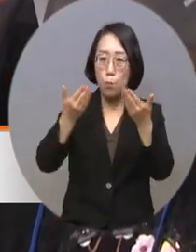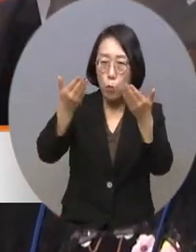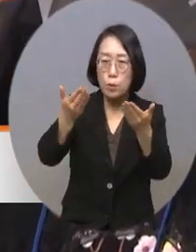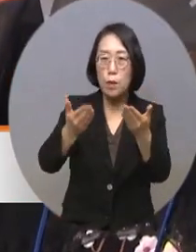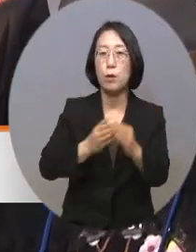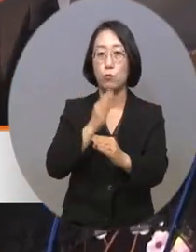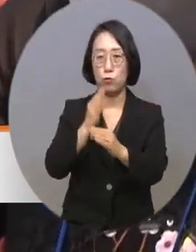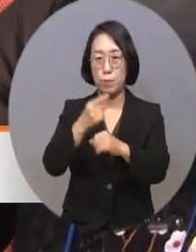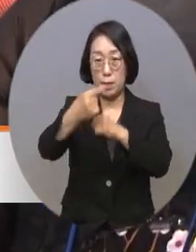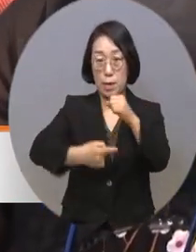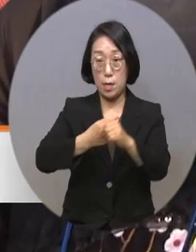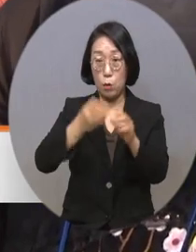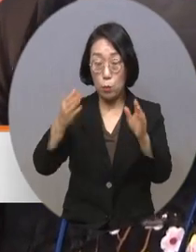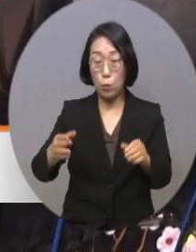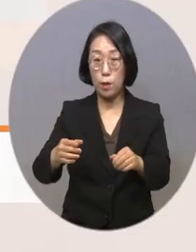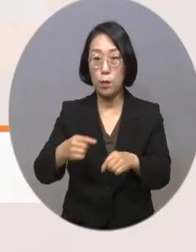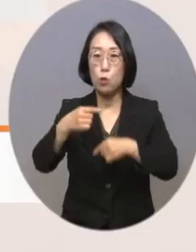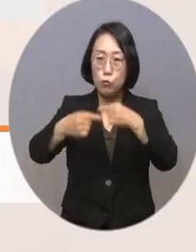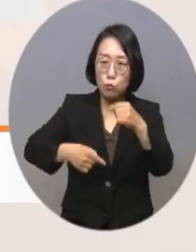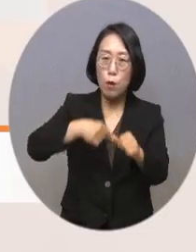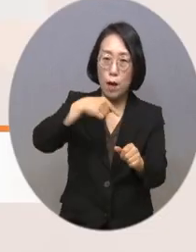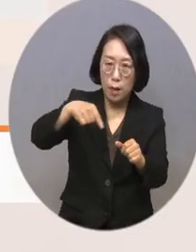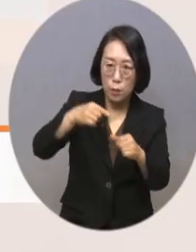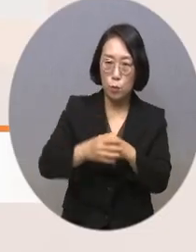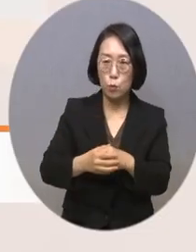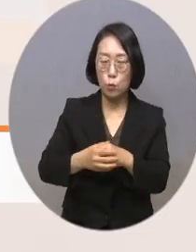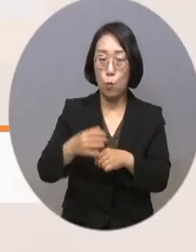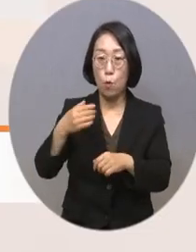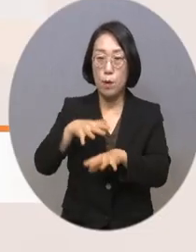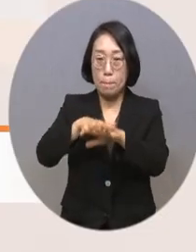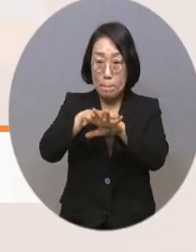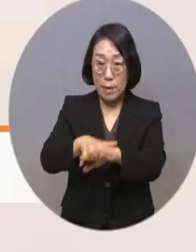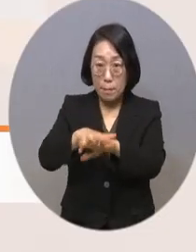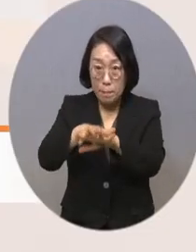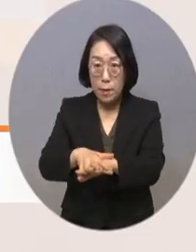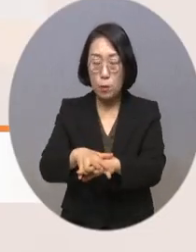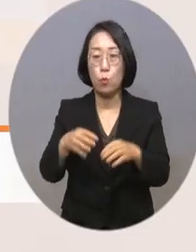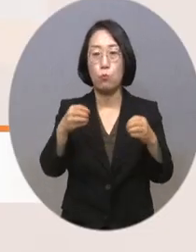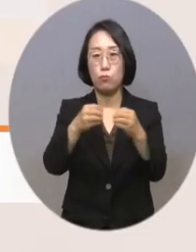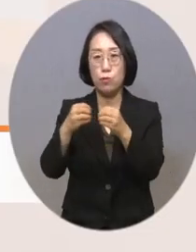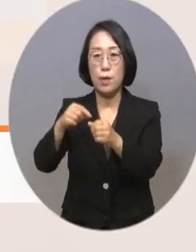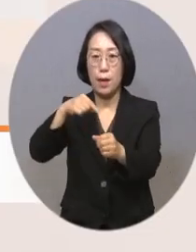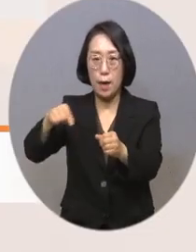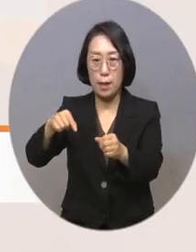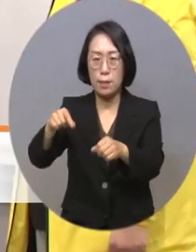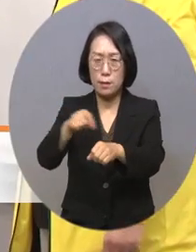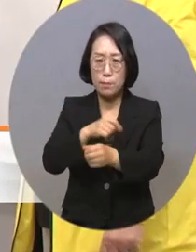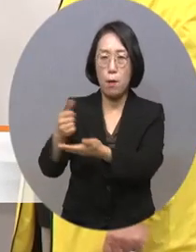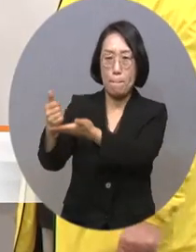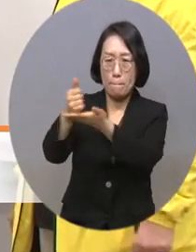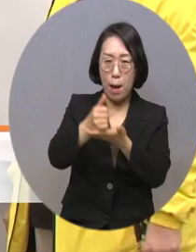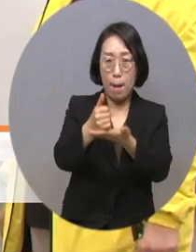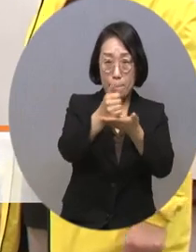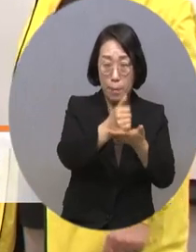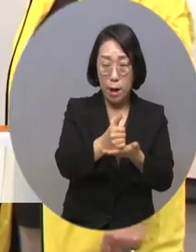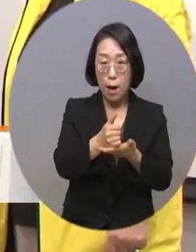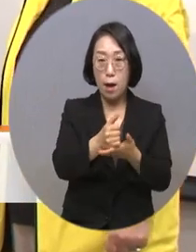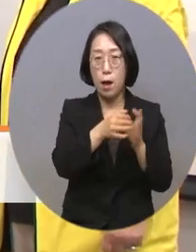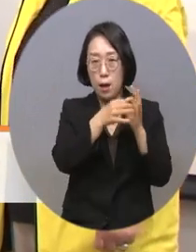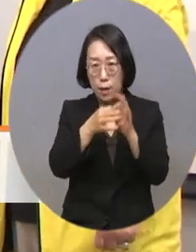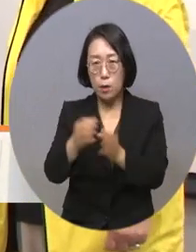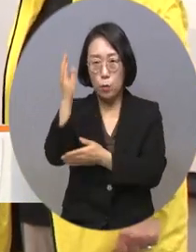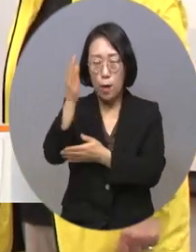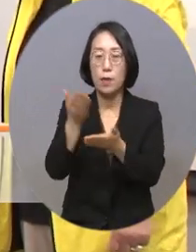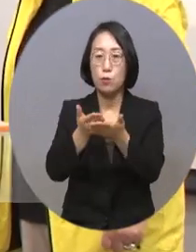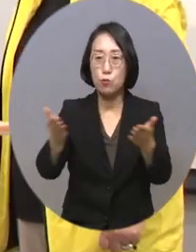한 해 동안 수화 특강, 심폐소생술, 시문학 강의 등 여러 특별 강사들을 초빙해 정기적으로 강의를 진행할